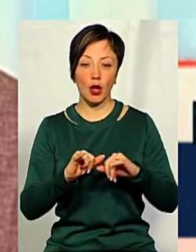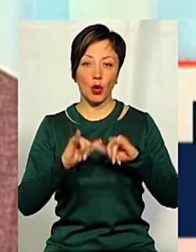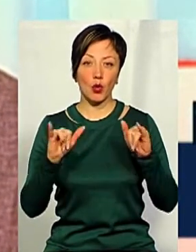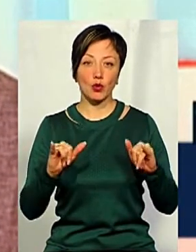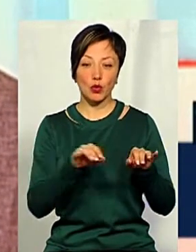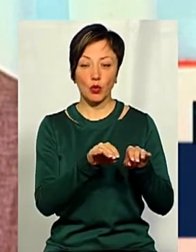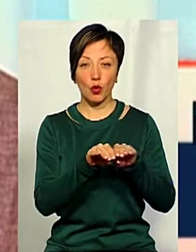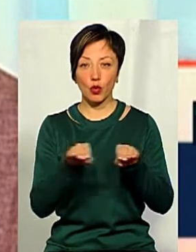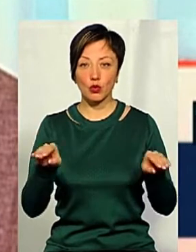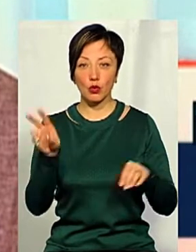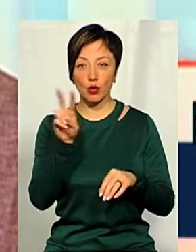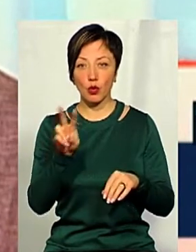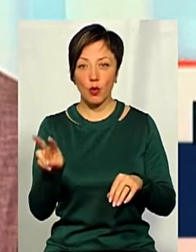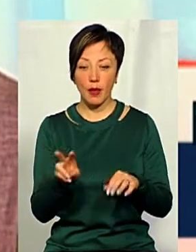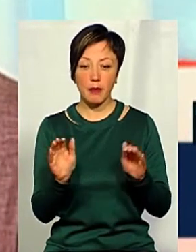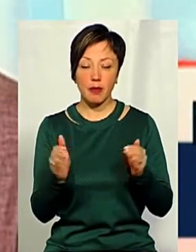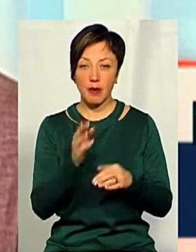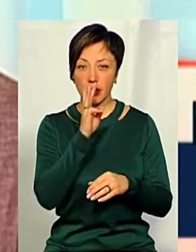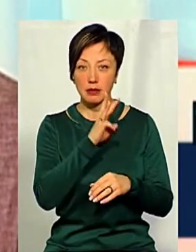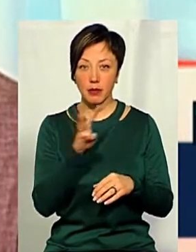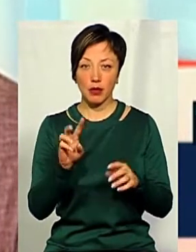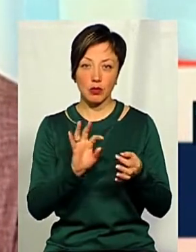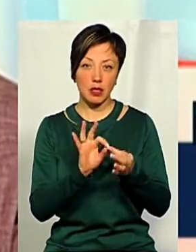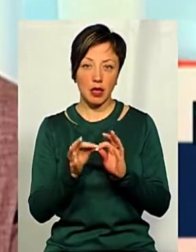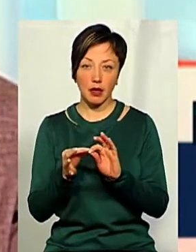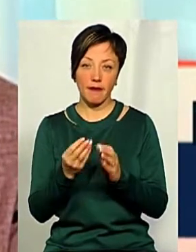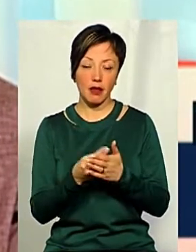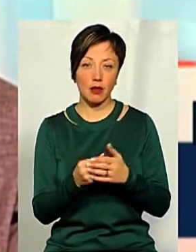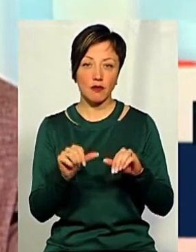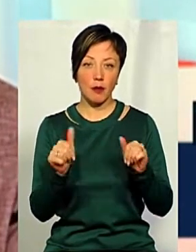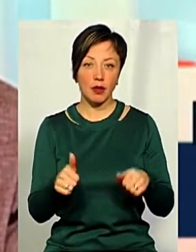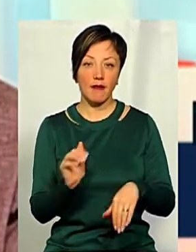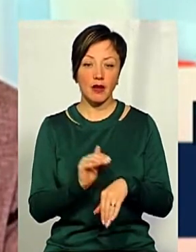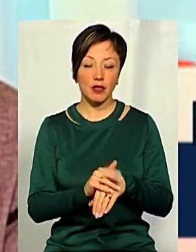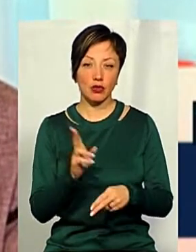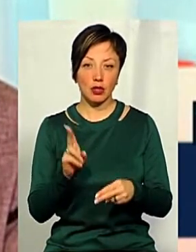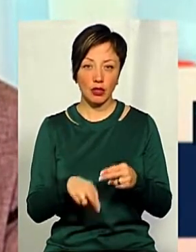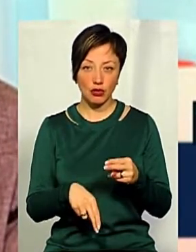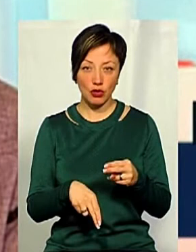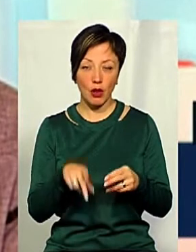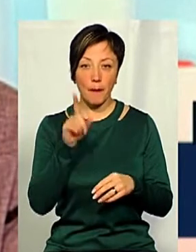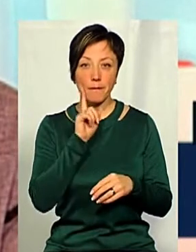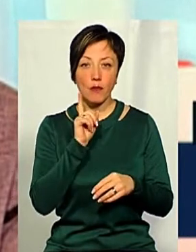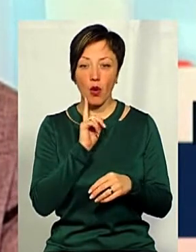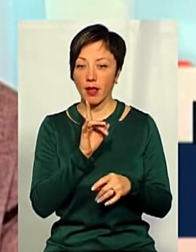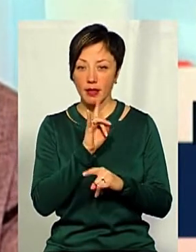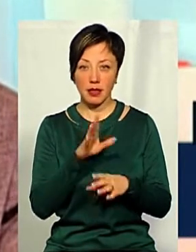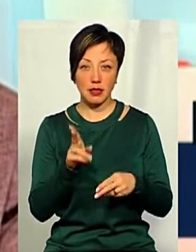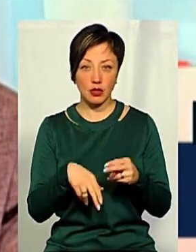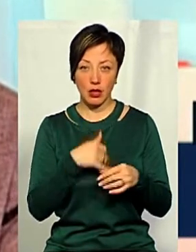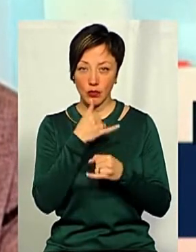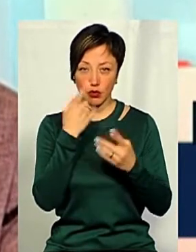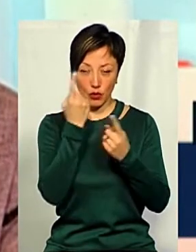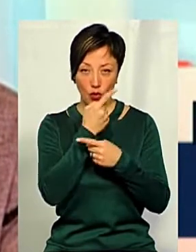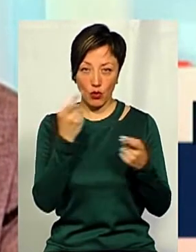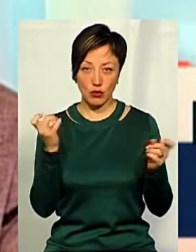і мінімальних зарплат. Тобто є дуже складна фінансова модель, яку ми вже фактично закінчили. Поки ми її не закінчили, я не можу